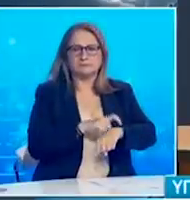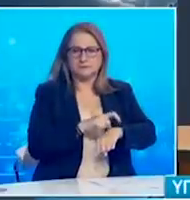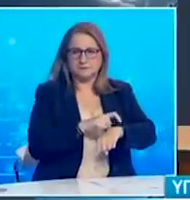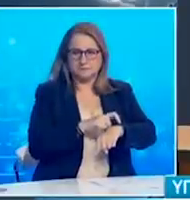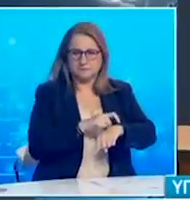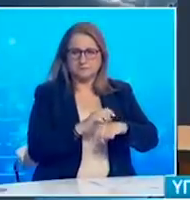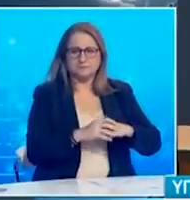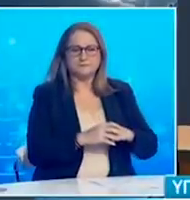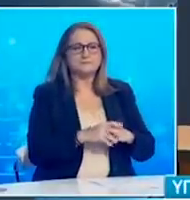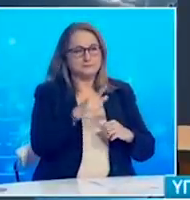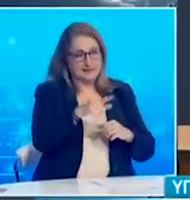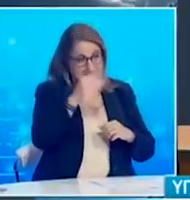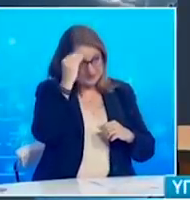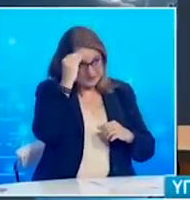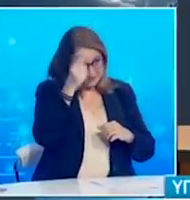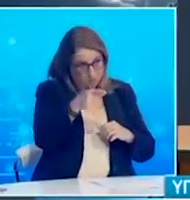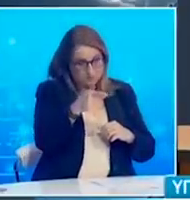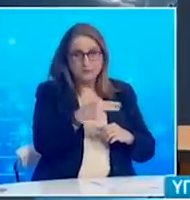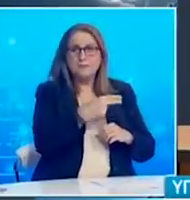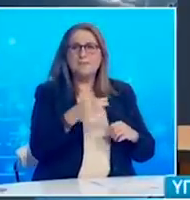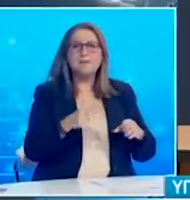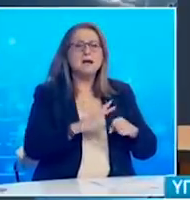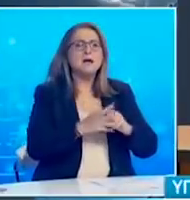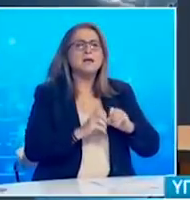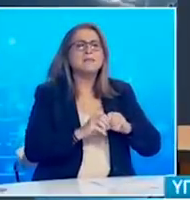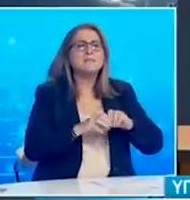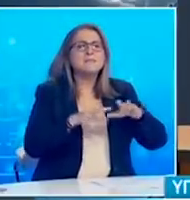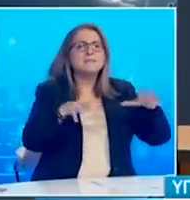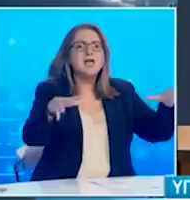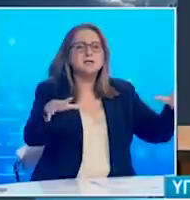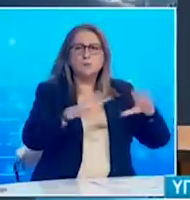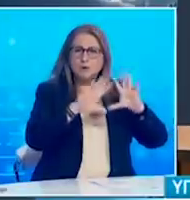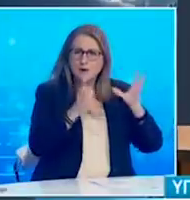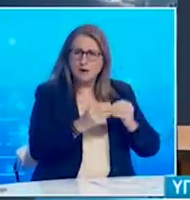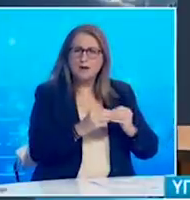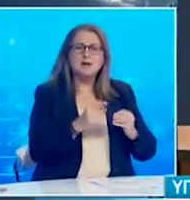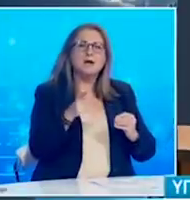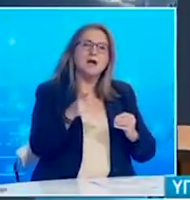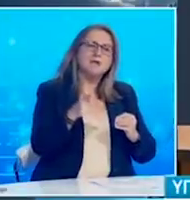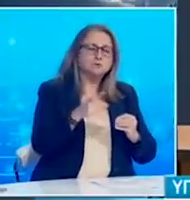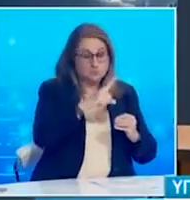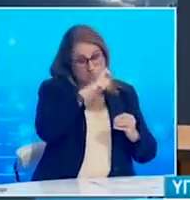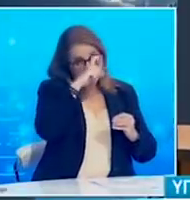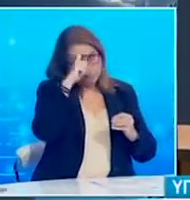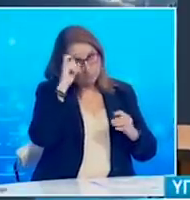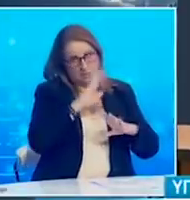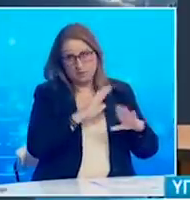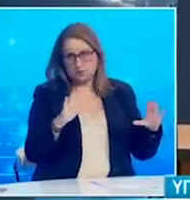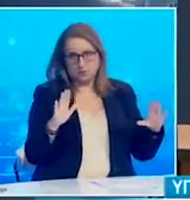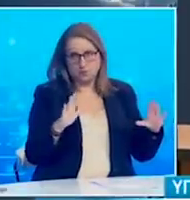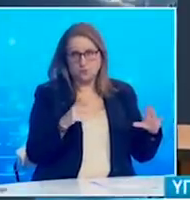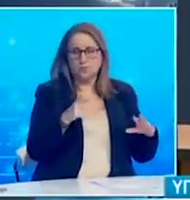γενικά να έχετε υπόψη σας ότι η εκτίμηση της διασποράς στο γενικό πληθυσμό είναι κάτι σχετικά δύσκολο και μπορεί να γίνει